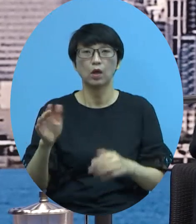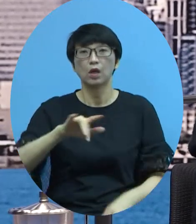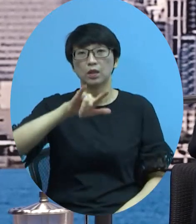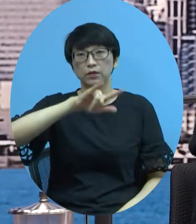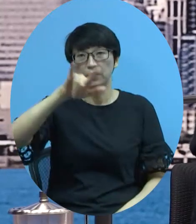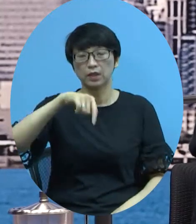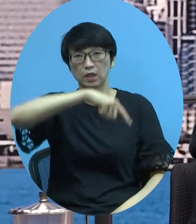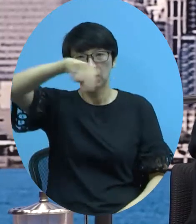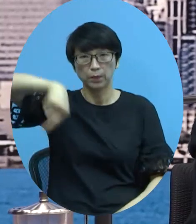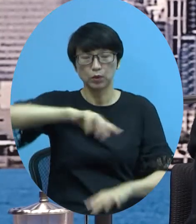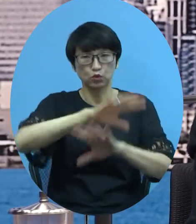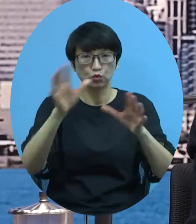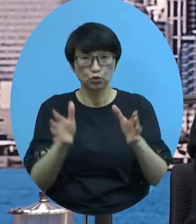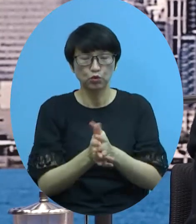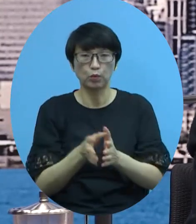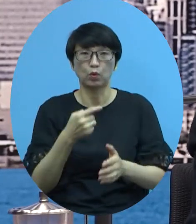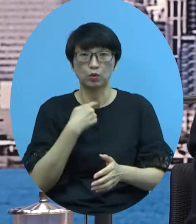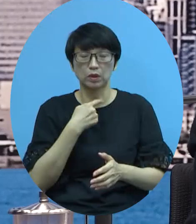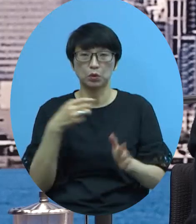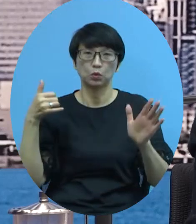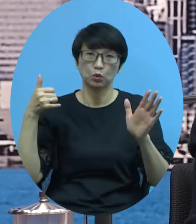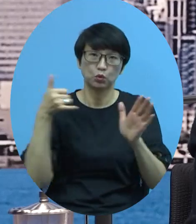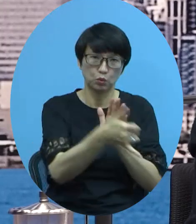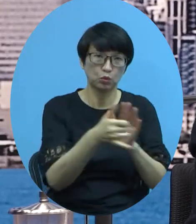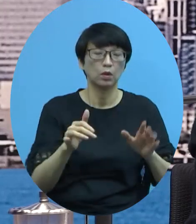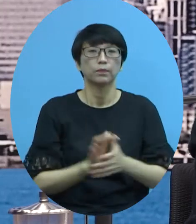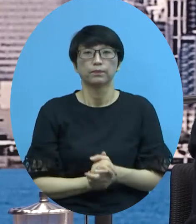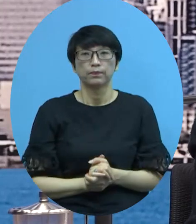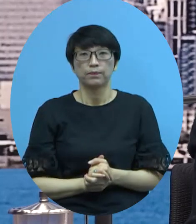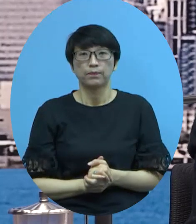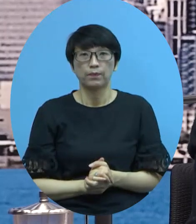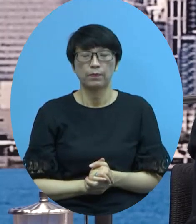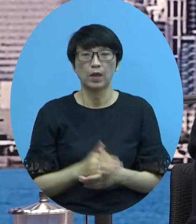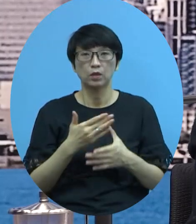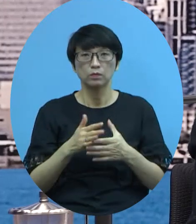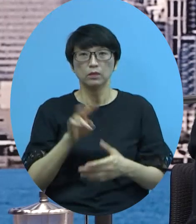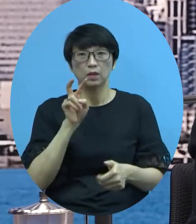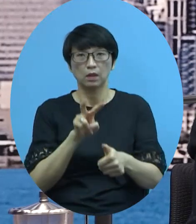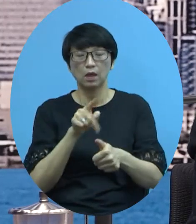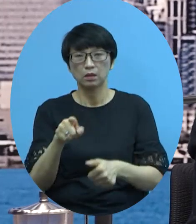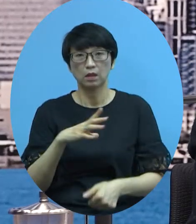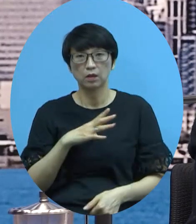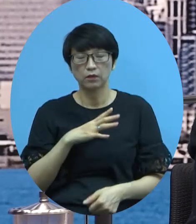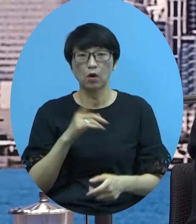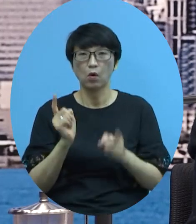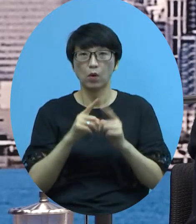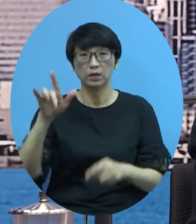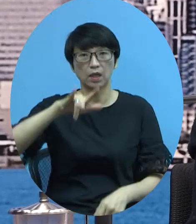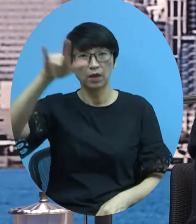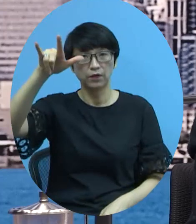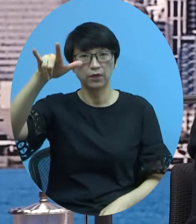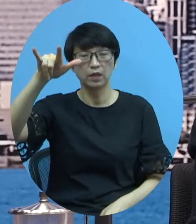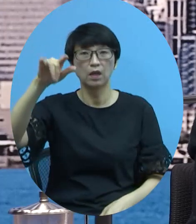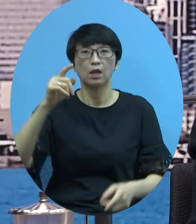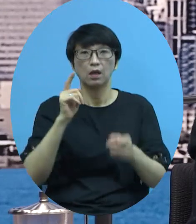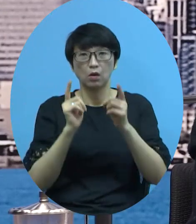都要去曬㗎啦。如果你真係咁樣做，咁但係我哋都觀察住就睇下真係會唔會有呢啲情況。可能大家喺飛機上邊咧都會做得